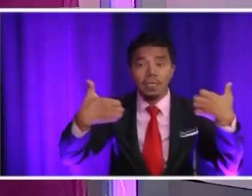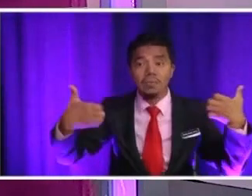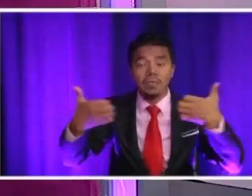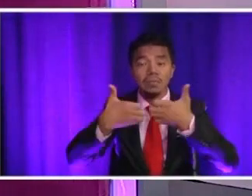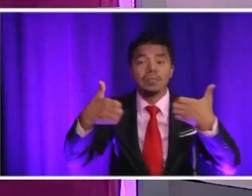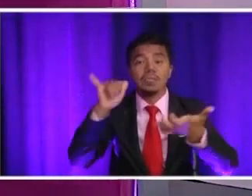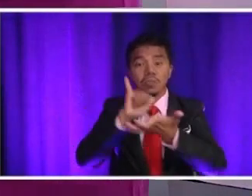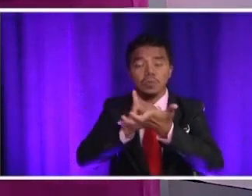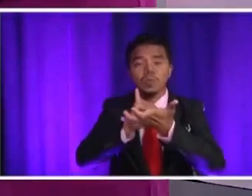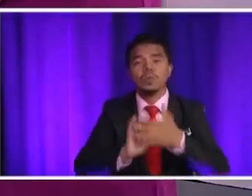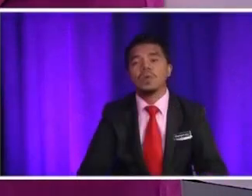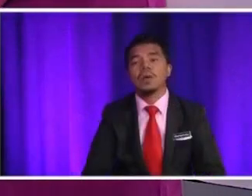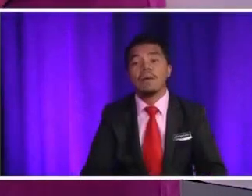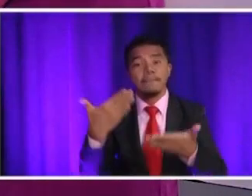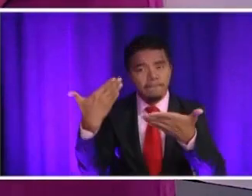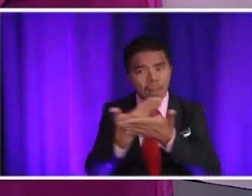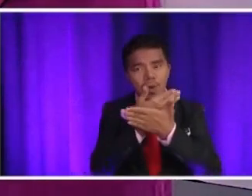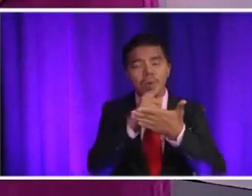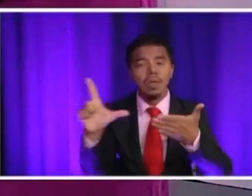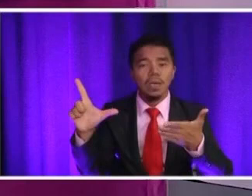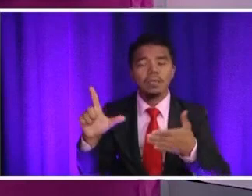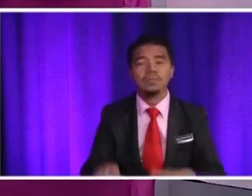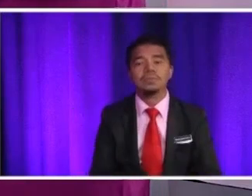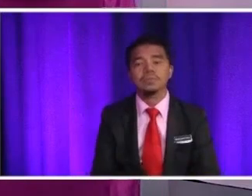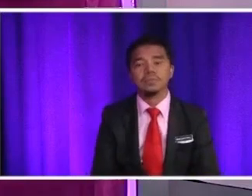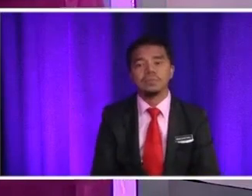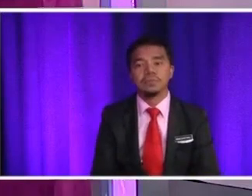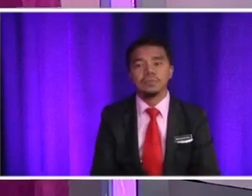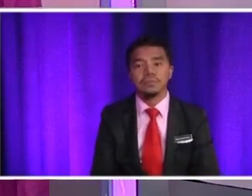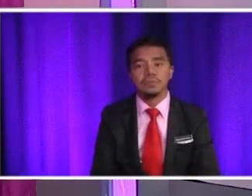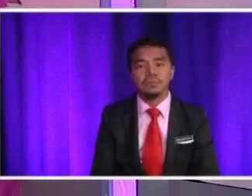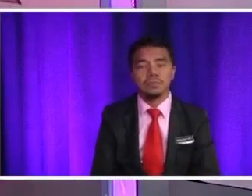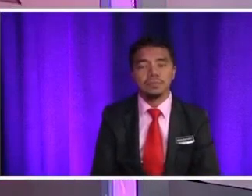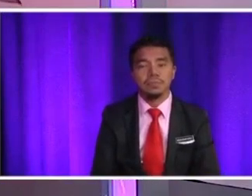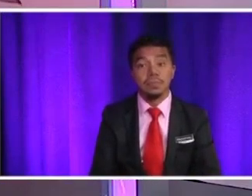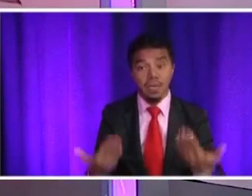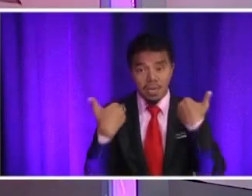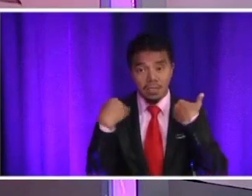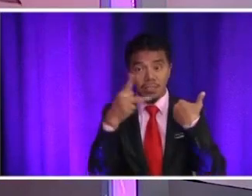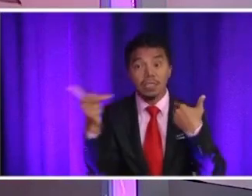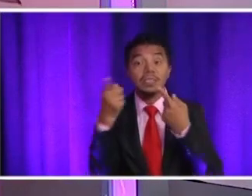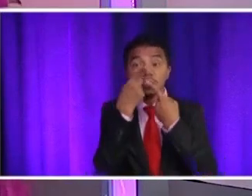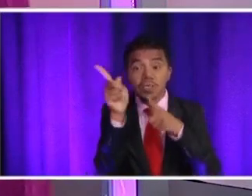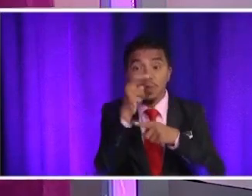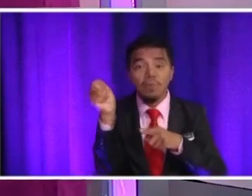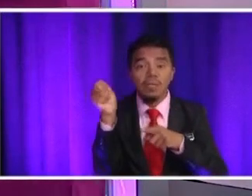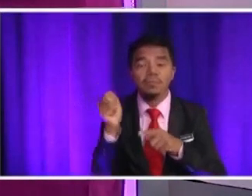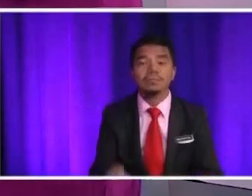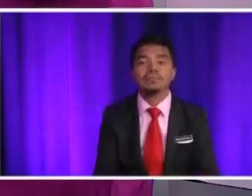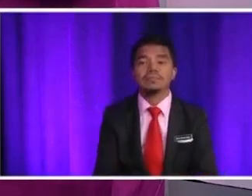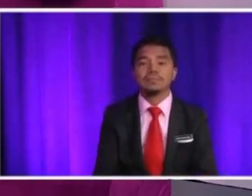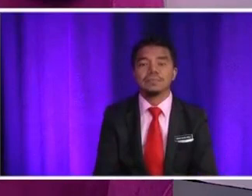maka barulah mereka perlu sediakan jawapan. Okey,